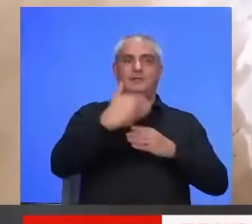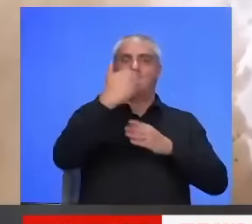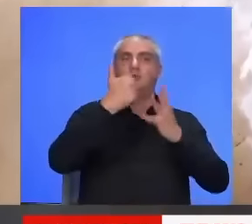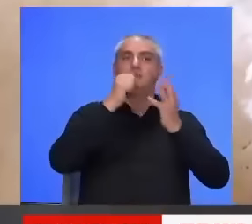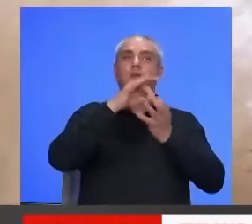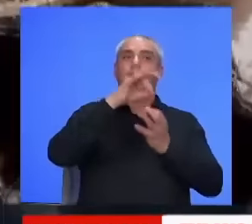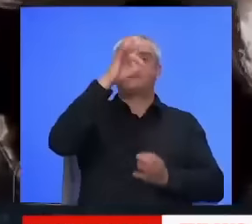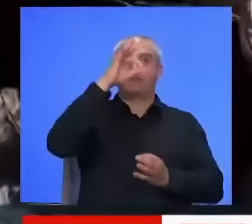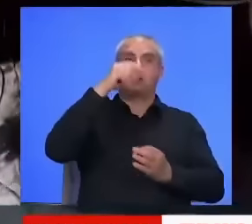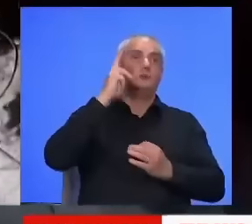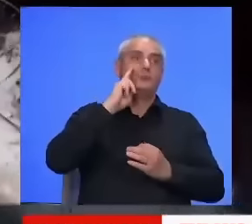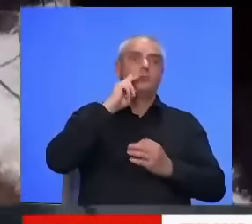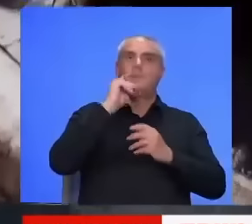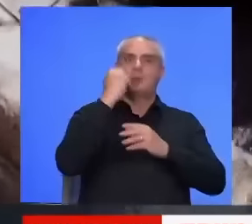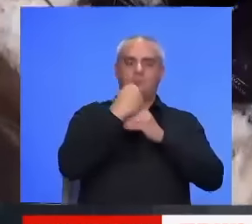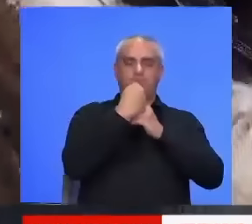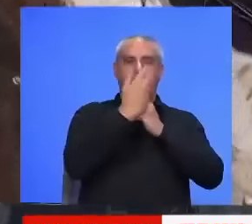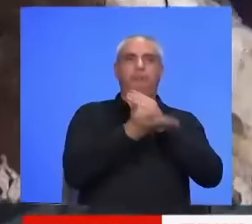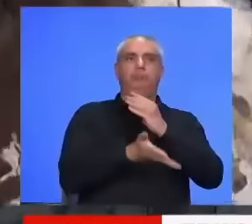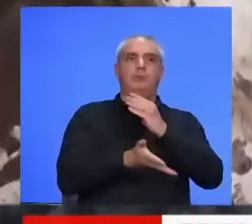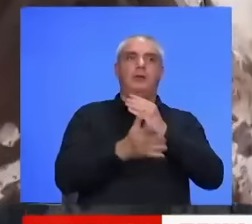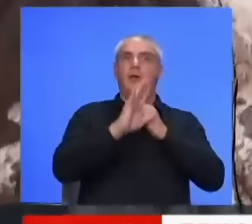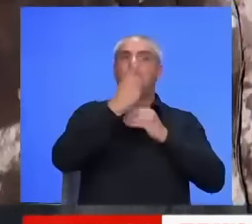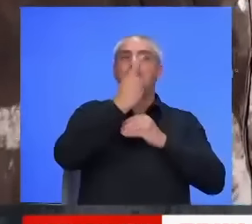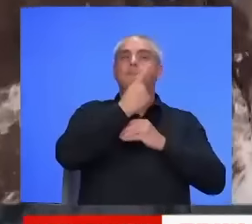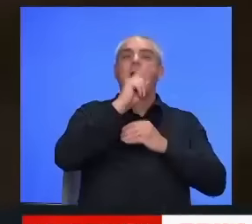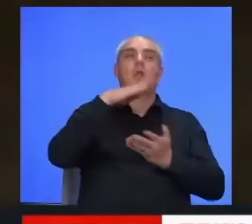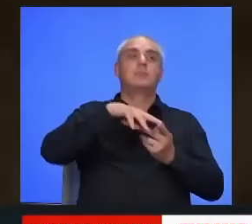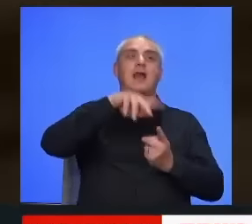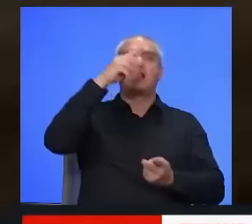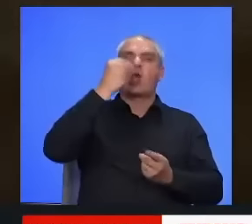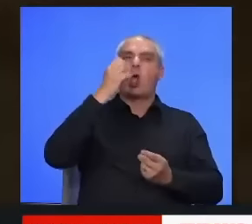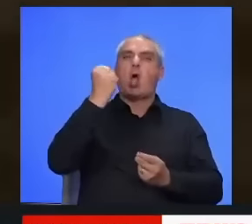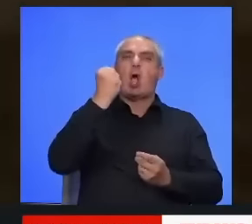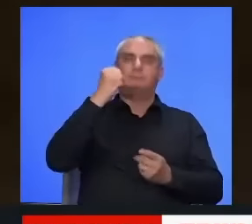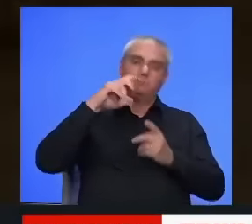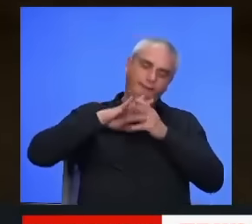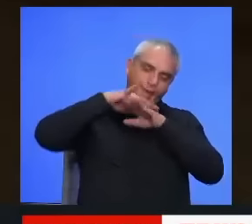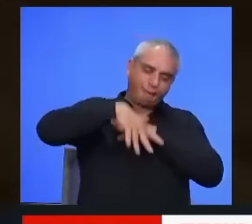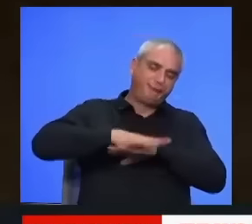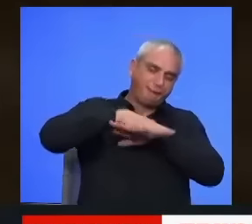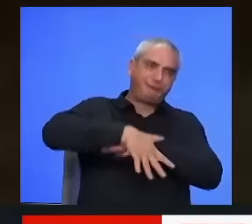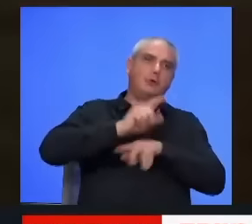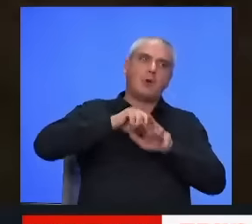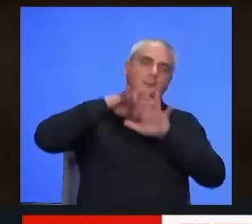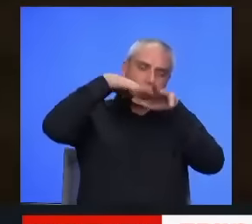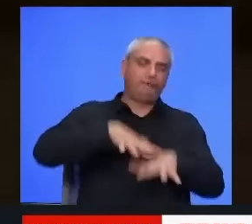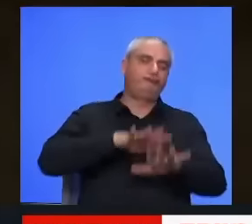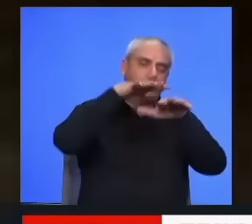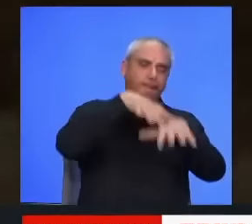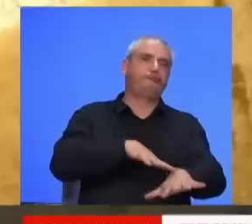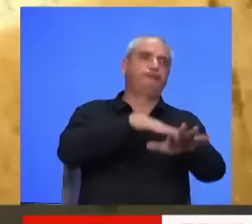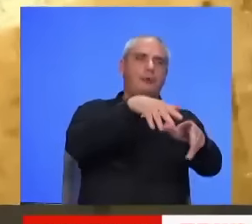מטרים ביום שישי לפתע קרס, ואז כמיליון ליטרים חומציים זורמים כמו צונמי לתוך נחל